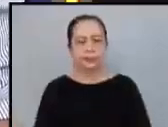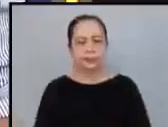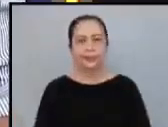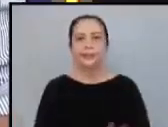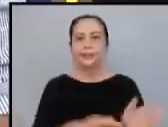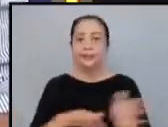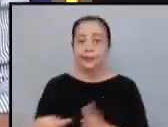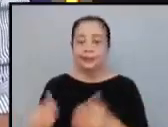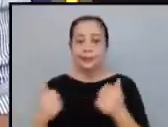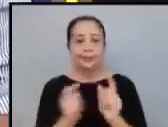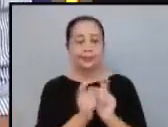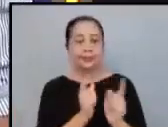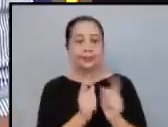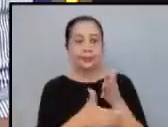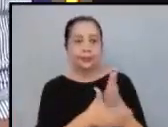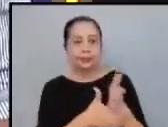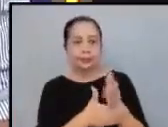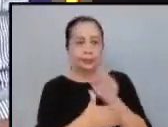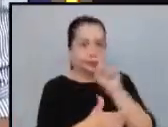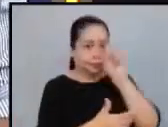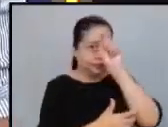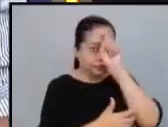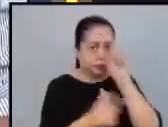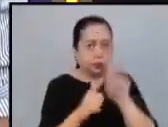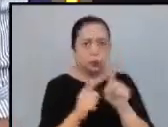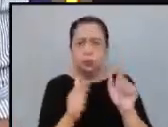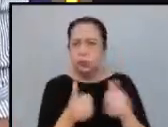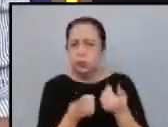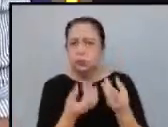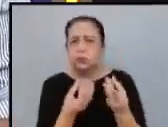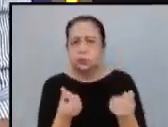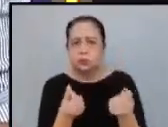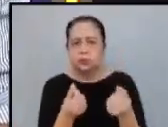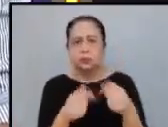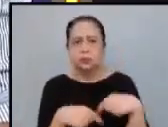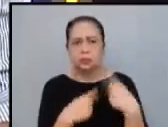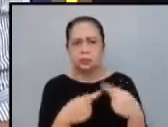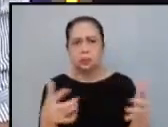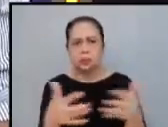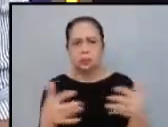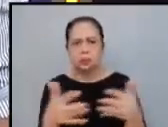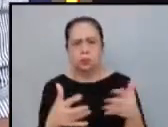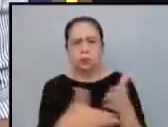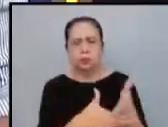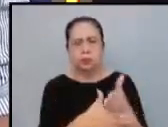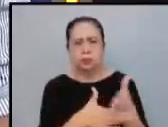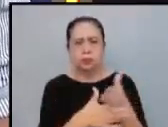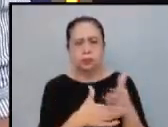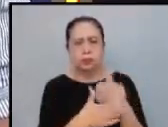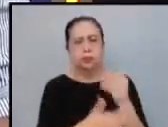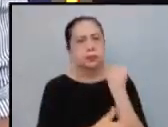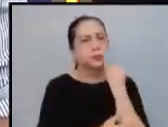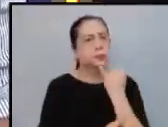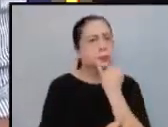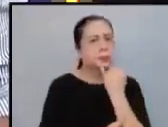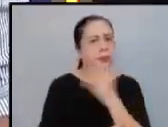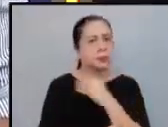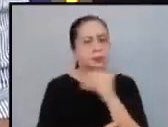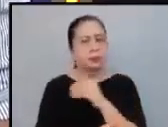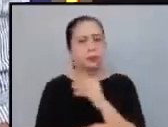pagitan ng bansang Egypt upang masolusyonan ang ilang araw na bakbakan sa pagitan ng Israel at Islamic